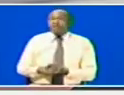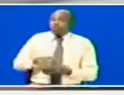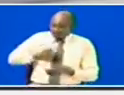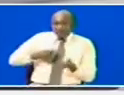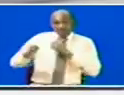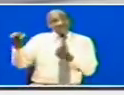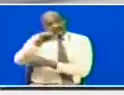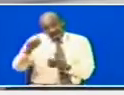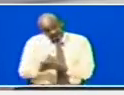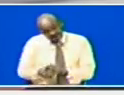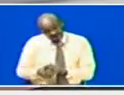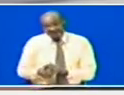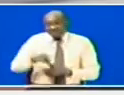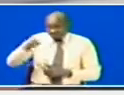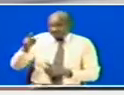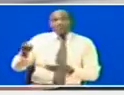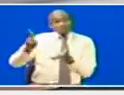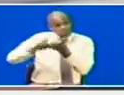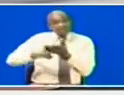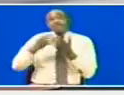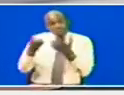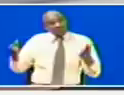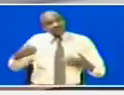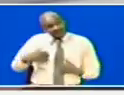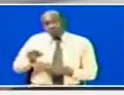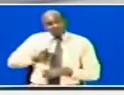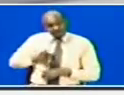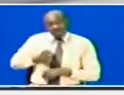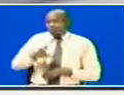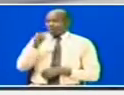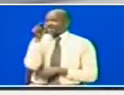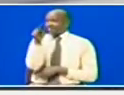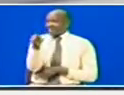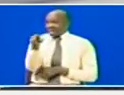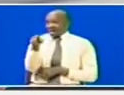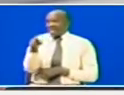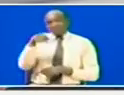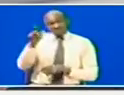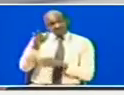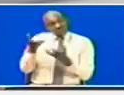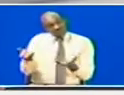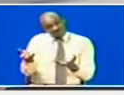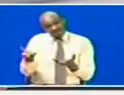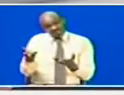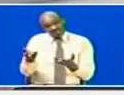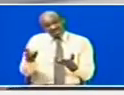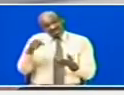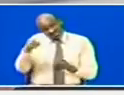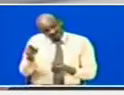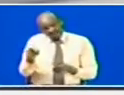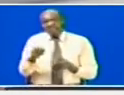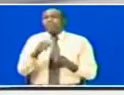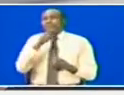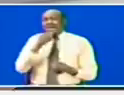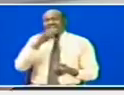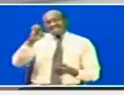magari, wana rasilimali zao, wana mali zao wanawake. Kwa hivyo unapata kwamba hii ina hujumu ile tasubi ya kiume,